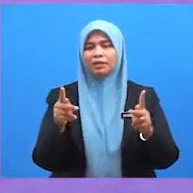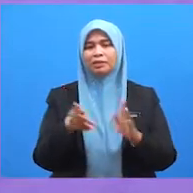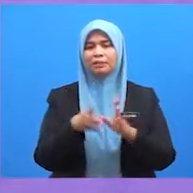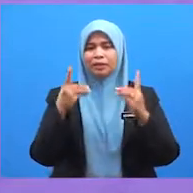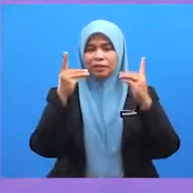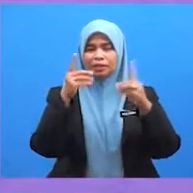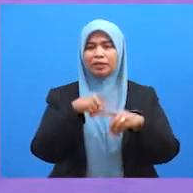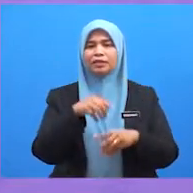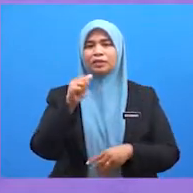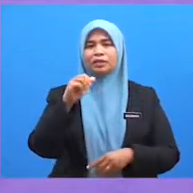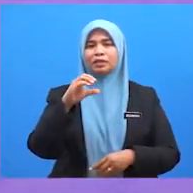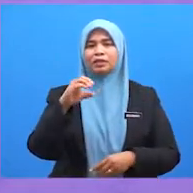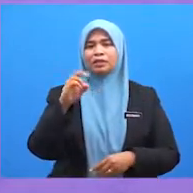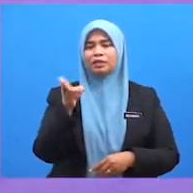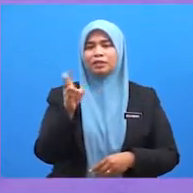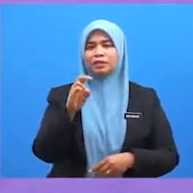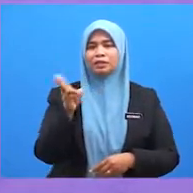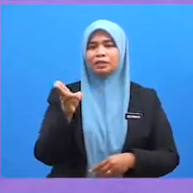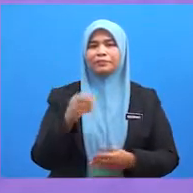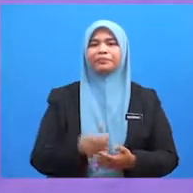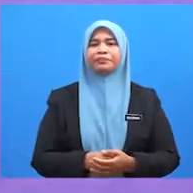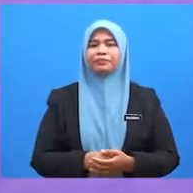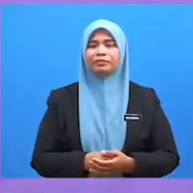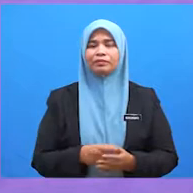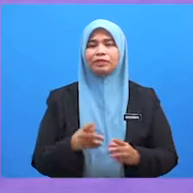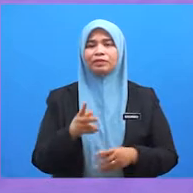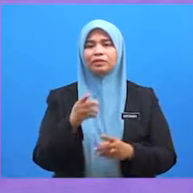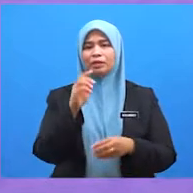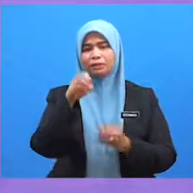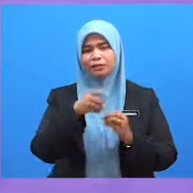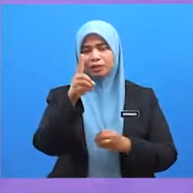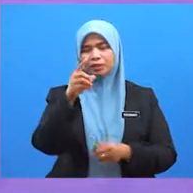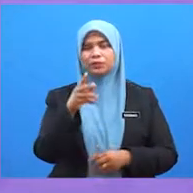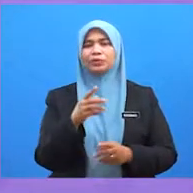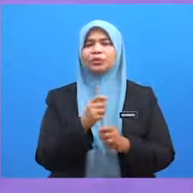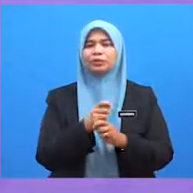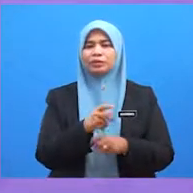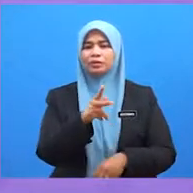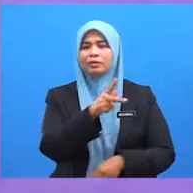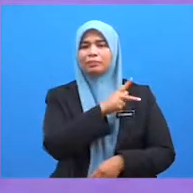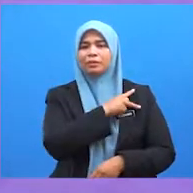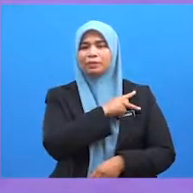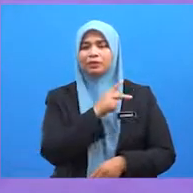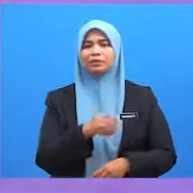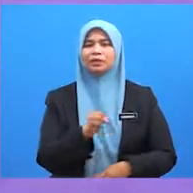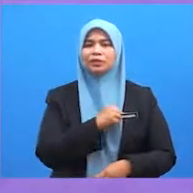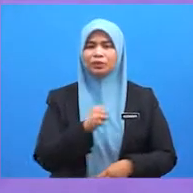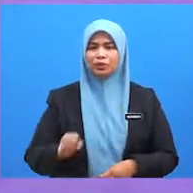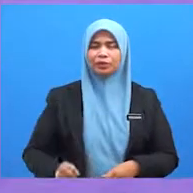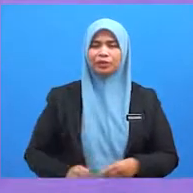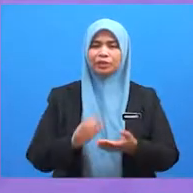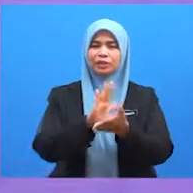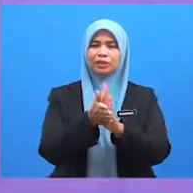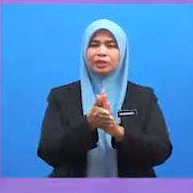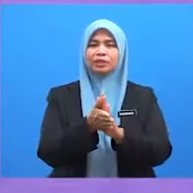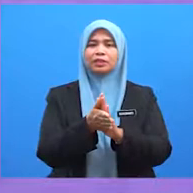yang pertama, peranan pemerintah. Sultan-sultan Aceh memainkan peranan penting dalam pendidikan